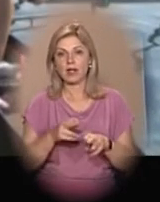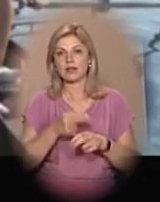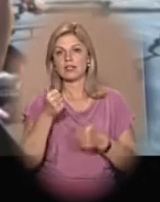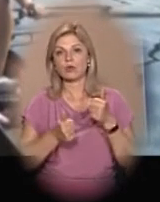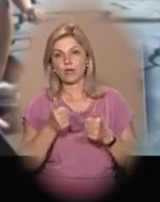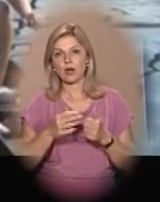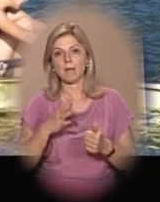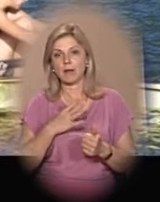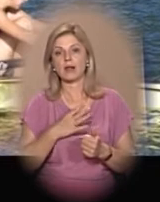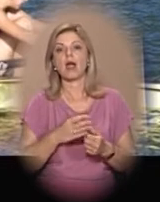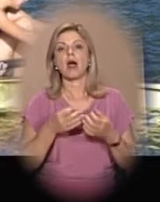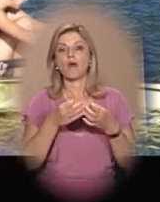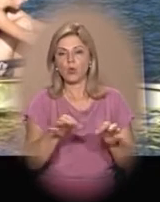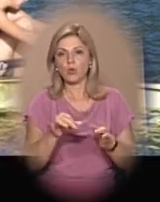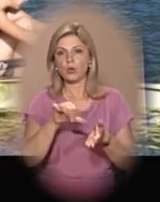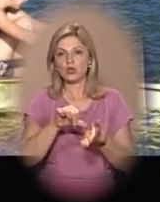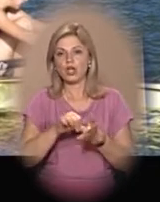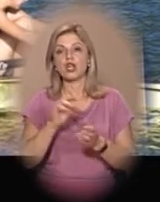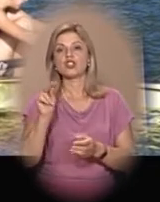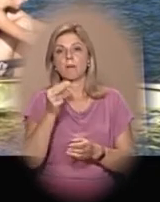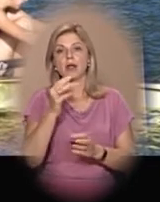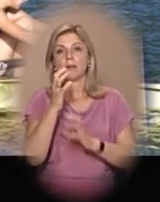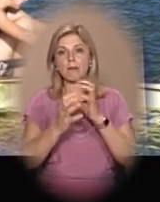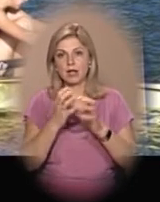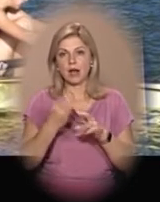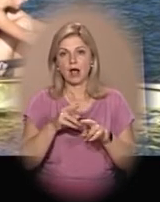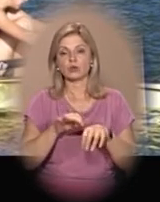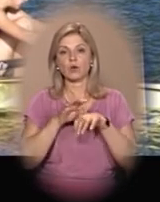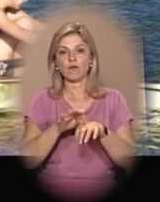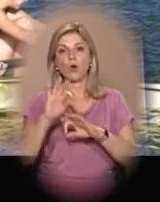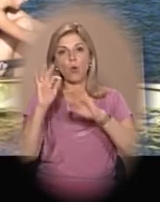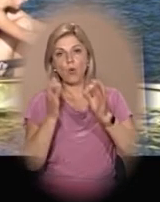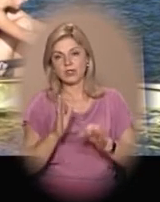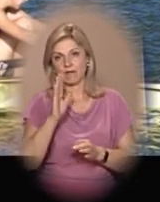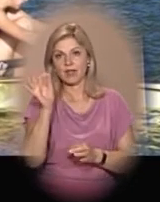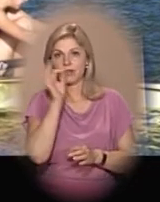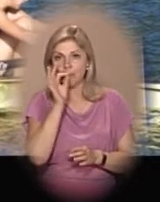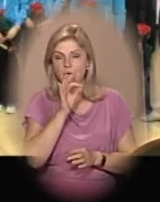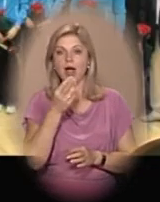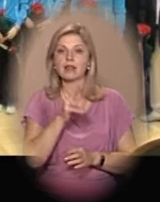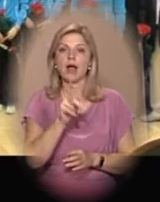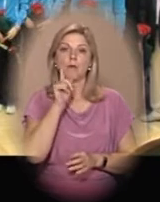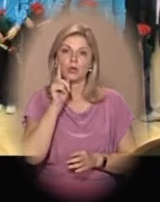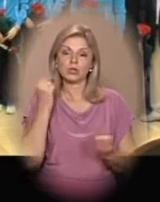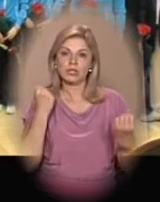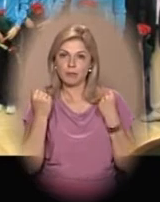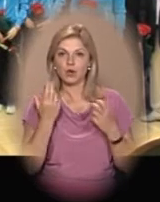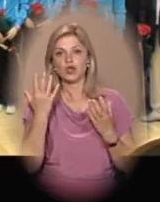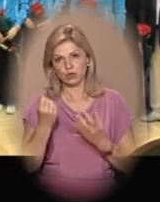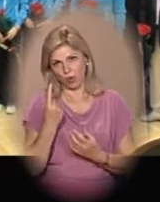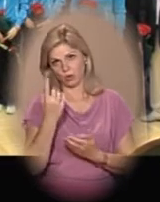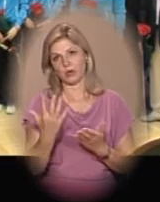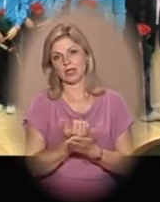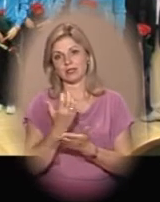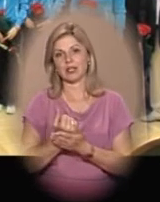стали перепусткою для участі у чемпіонаті світу, який відбудеться цієї осени в Німеччині. А для молодих спортсменів це ще одне досягнення –